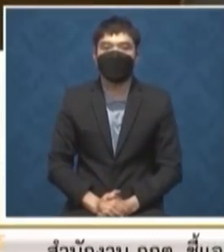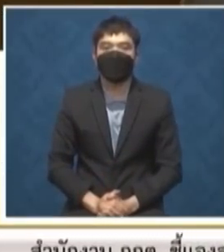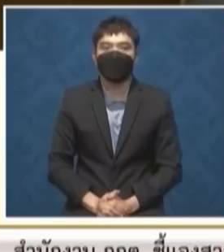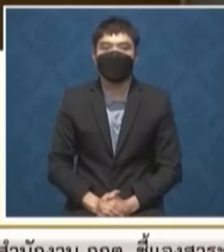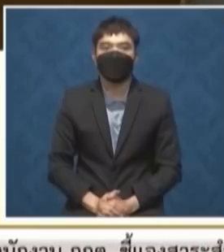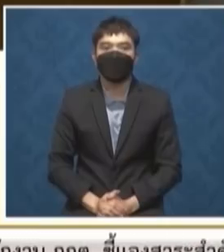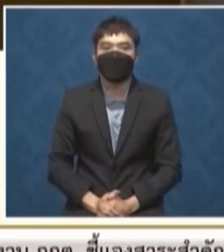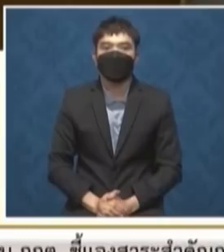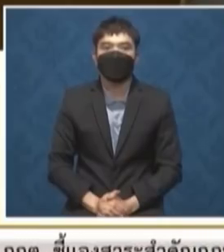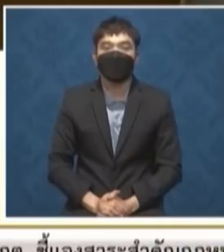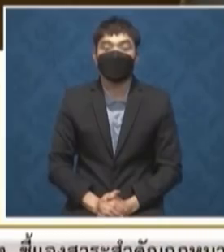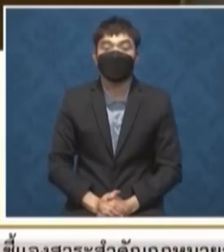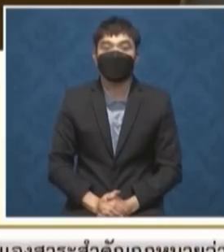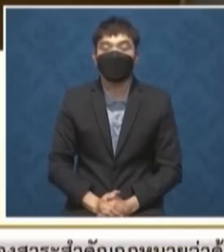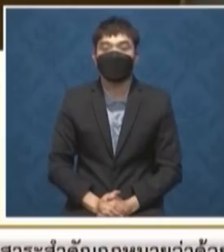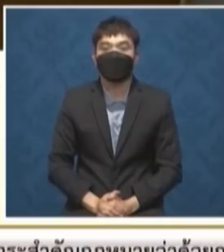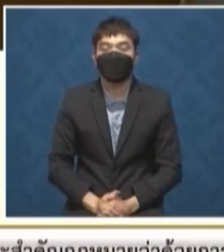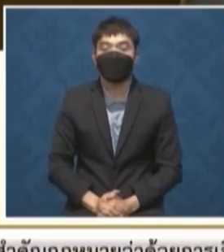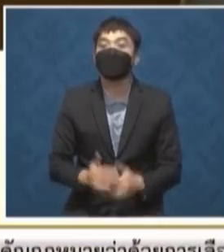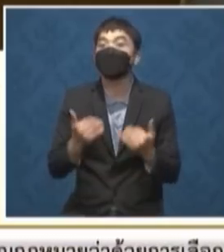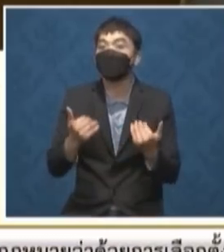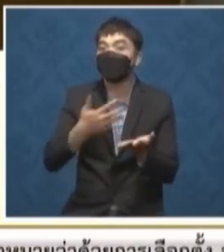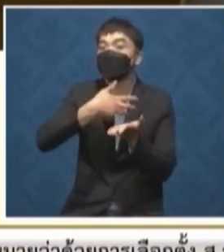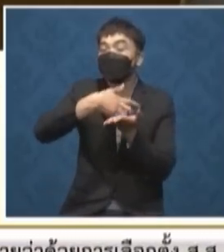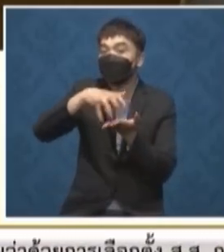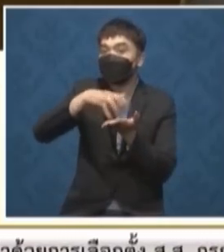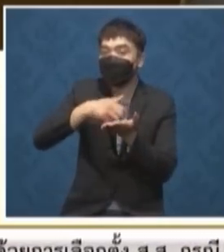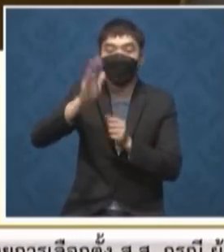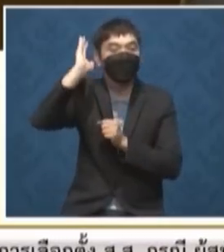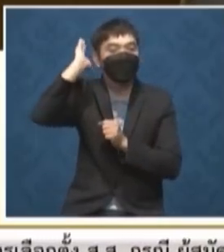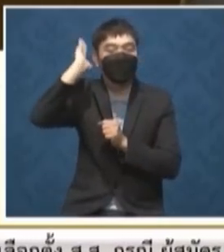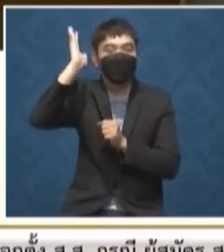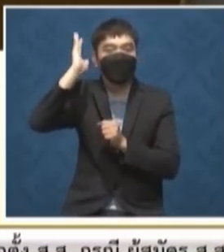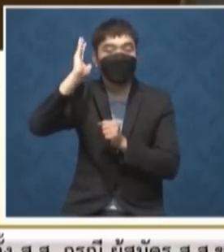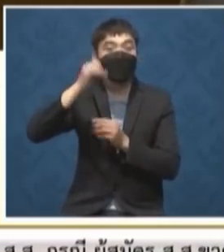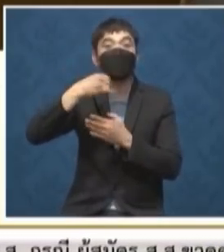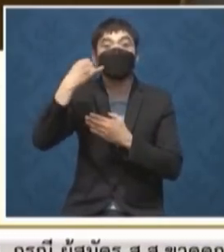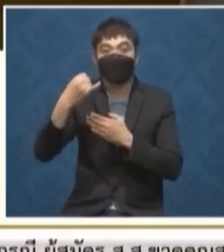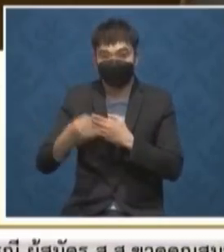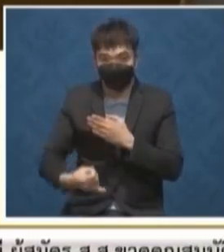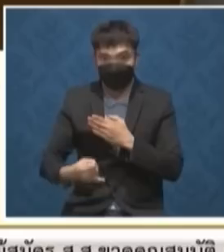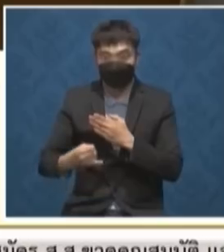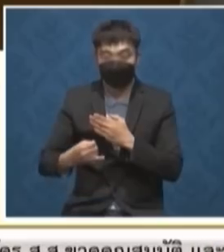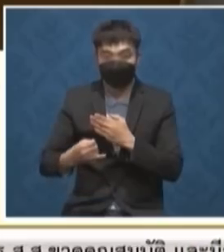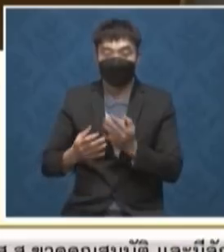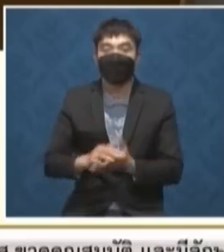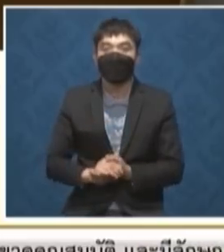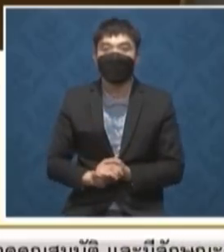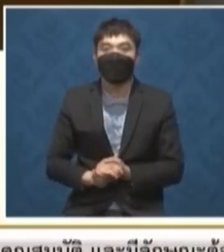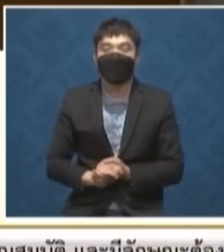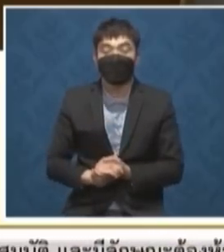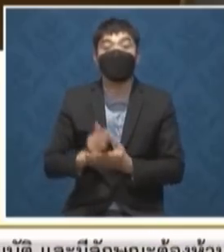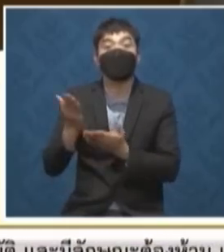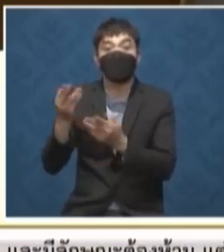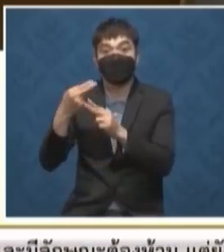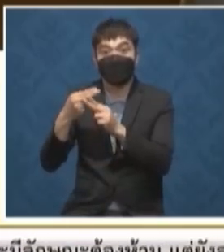ในสภาผู้แทนราษฎรนะครับพูดง่ายๆพยายามจะตั้งรัฐบาลเสียงข้างน้อยเนี่ยสวจะเทให้มั้ยจะโหวตให้มั้ย ถ้าเป็นเสียงข้างน้